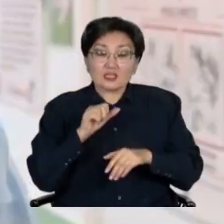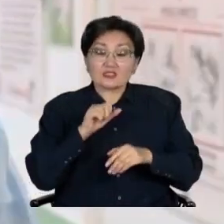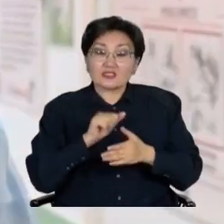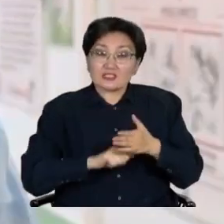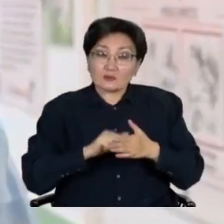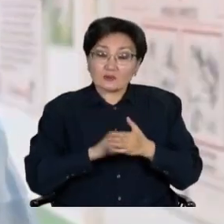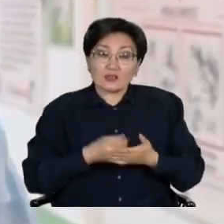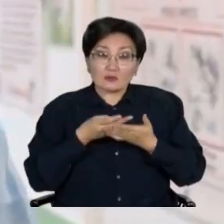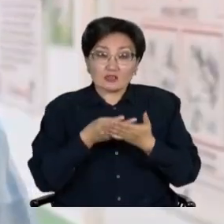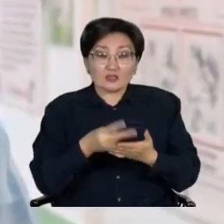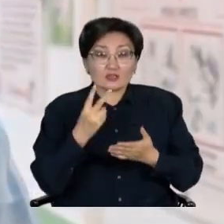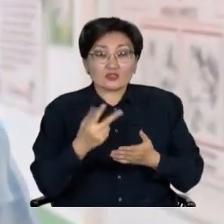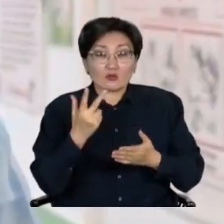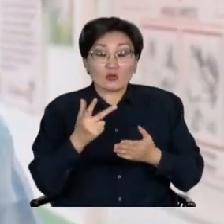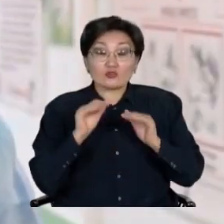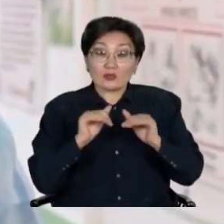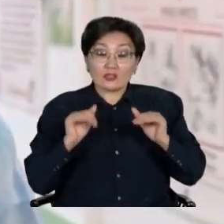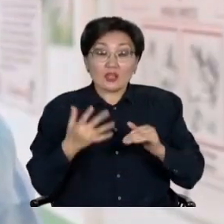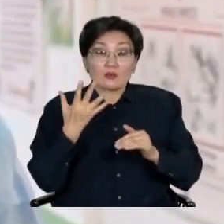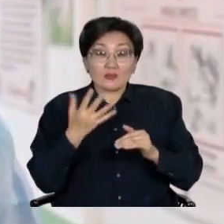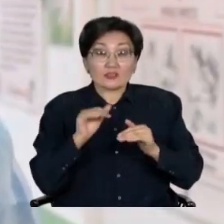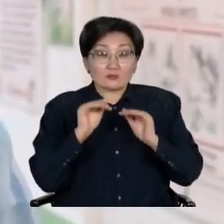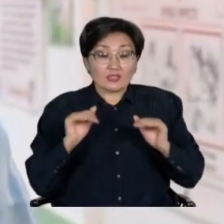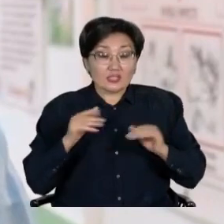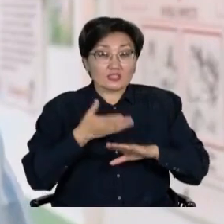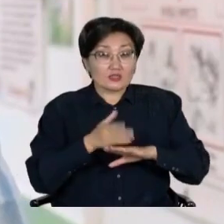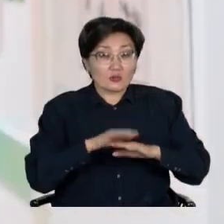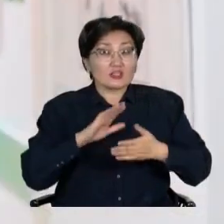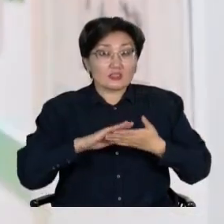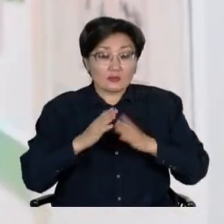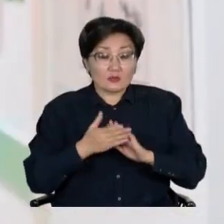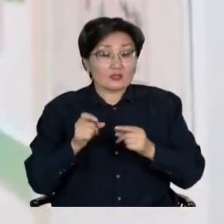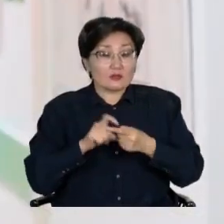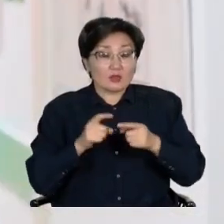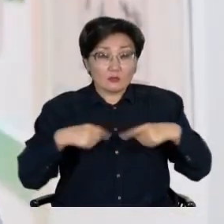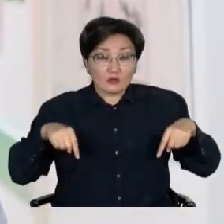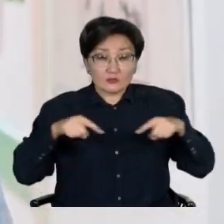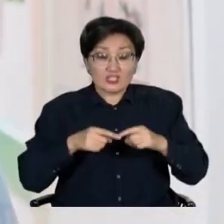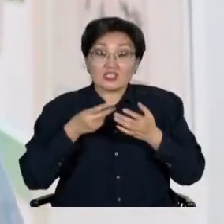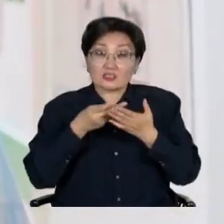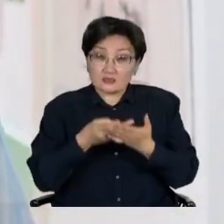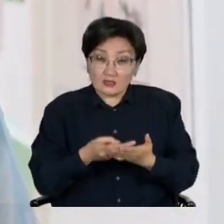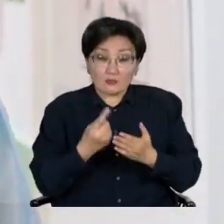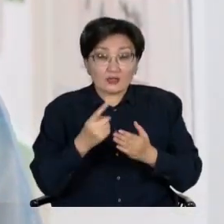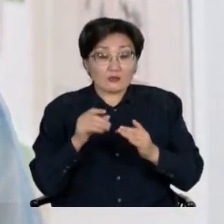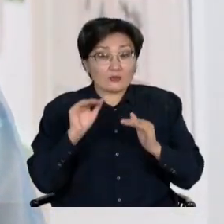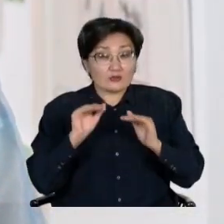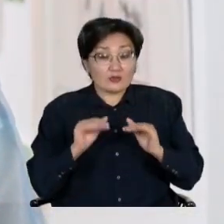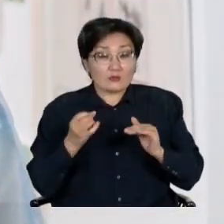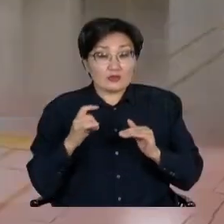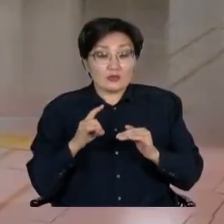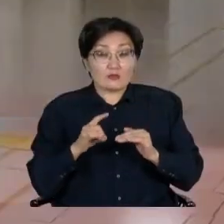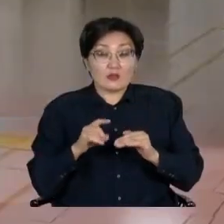Сол 23 баланың 5 баласы жағдайларының ауырлығына байланысты бөлімшеге жатқызылды. Бір бала